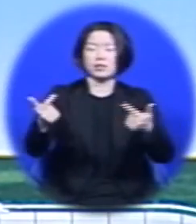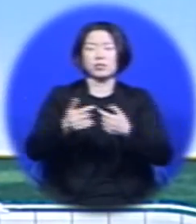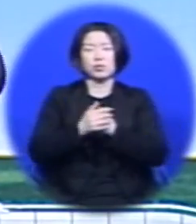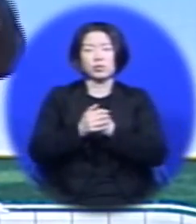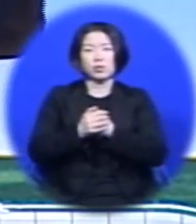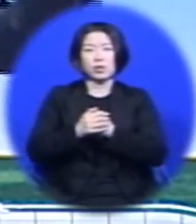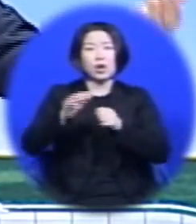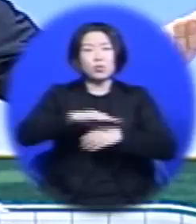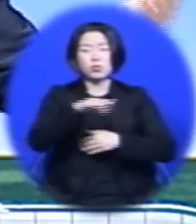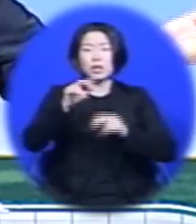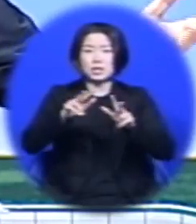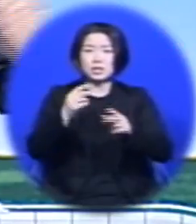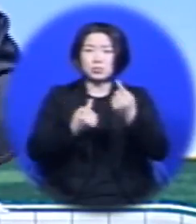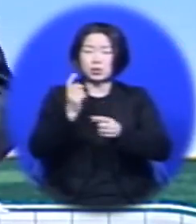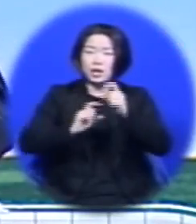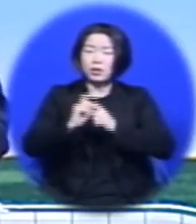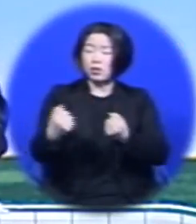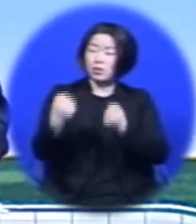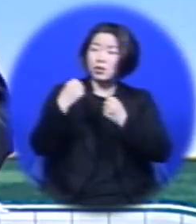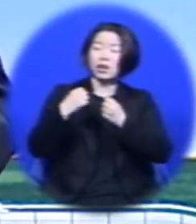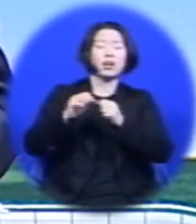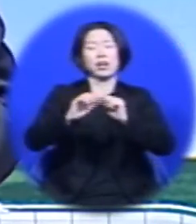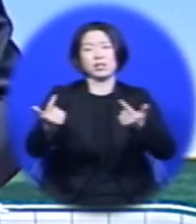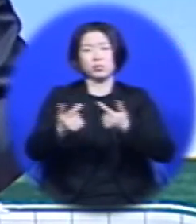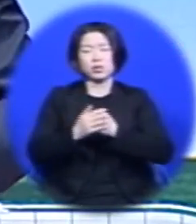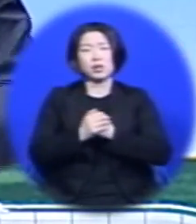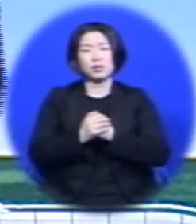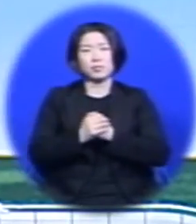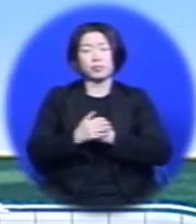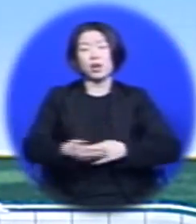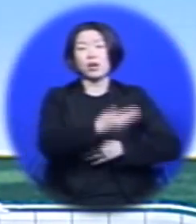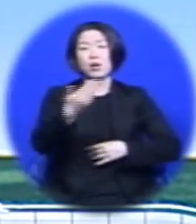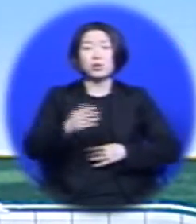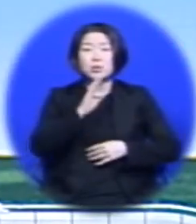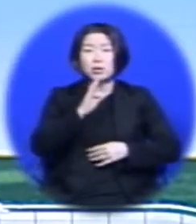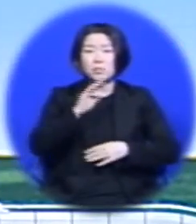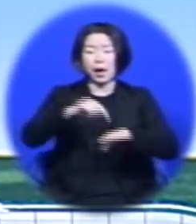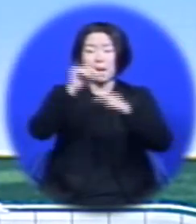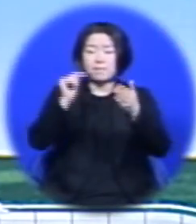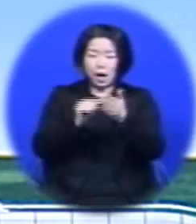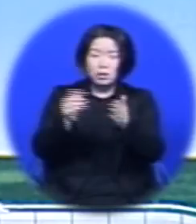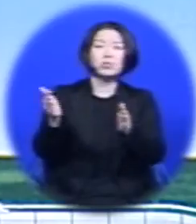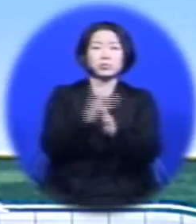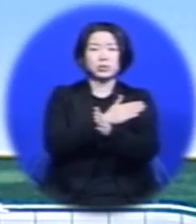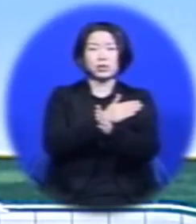우리가 지금 보다 더 건강해져 야만 할 수 있는 것도 아닙니다 여러분이 정말 마음으로부터